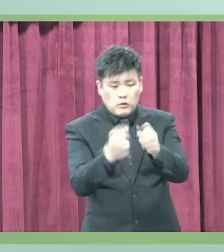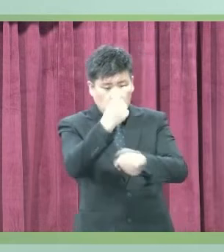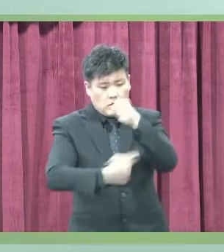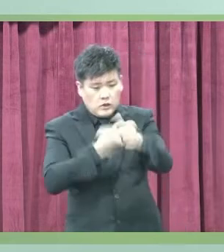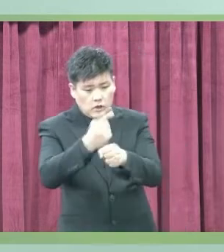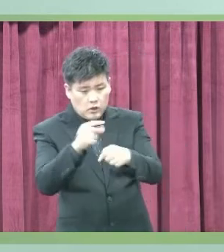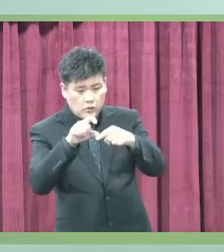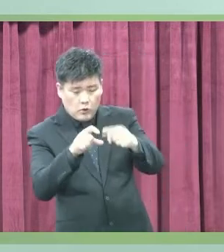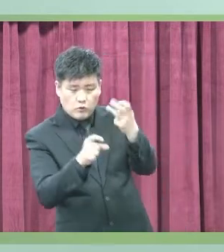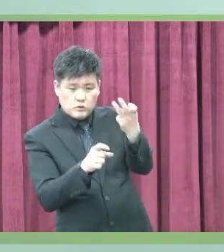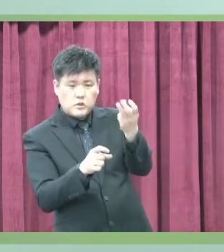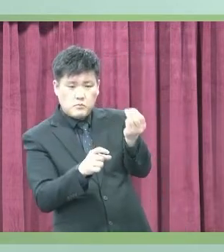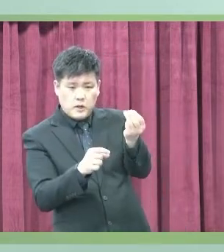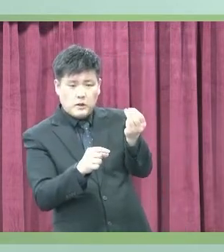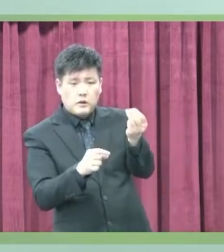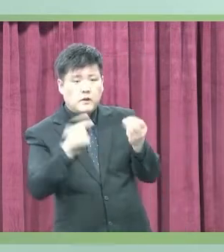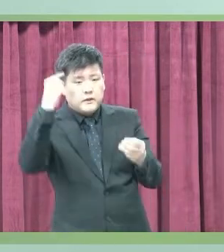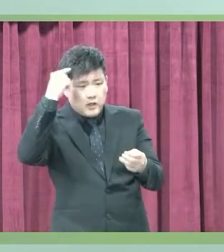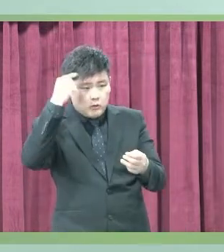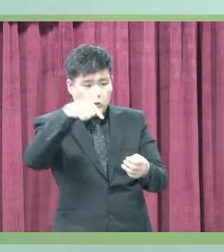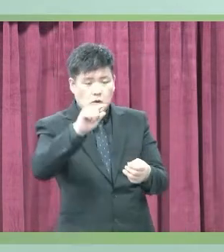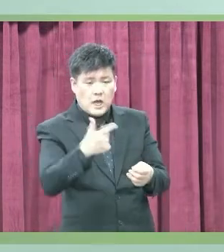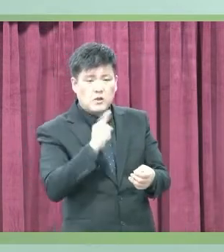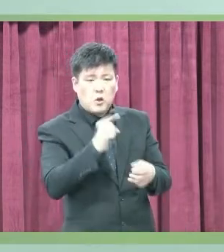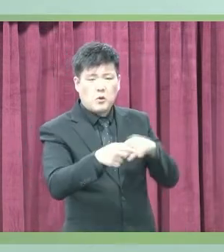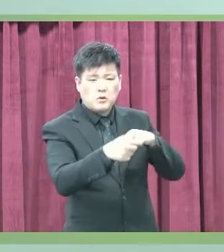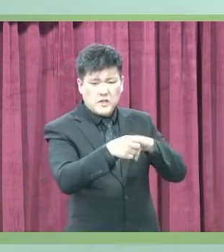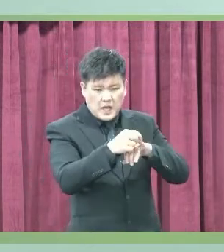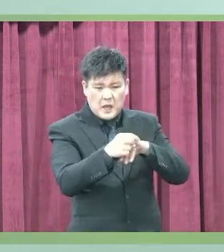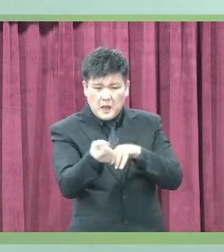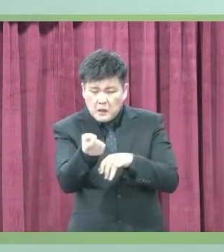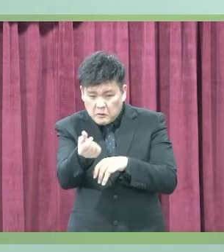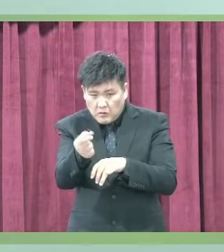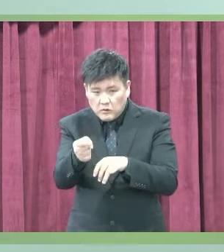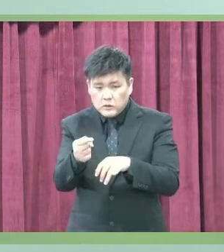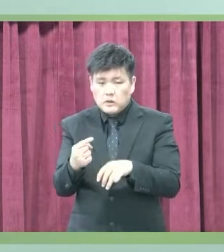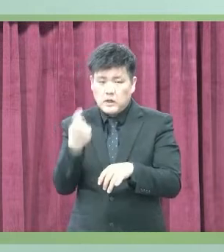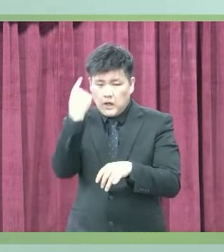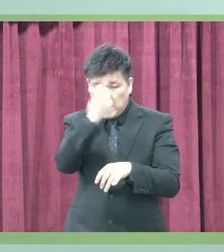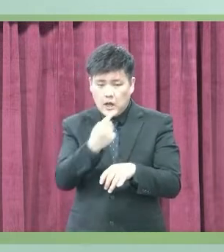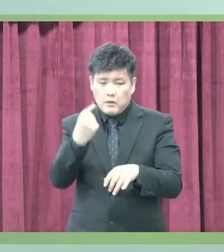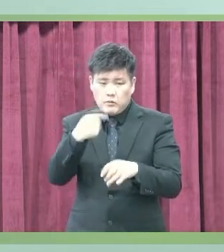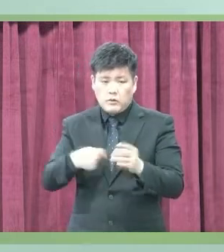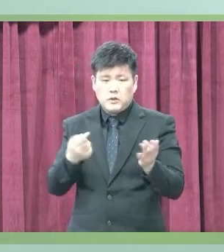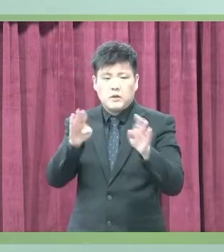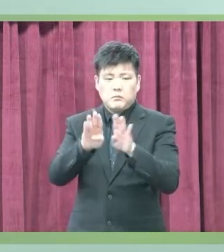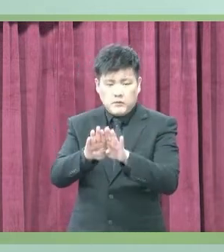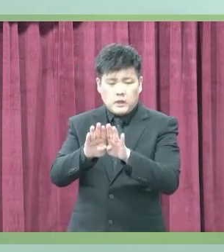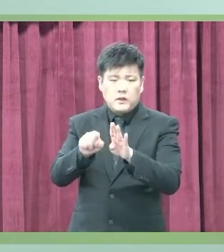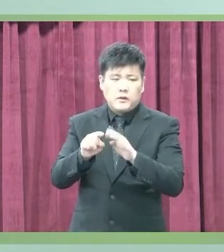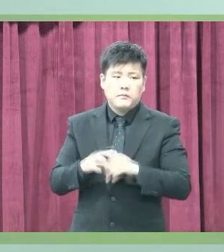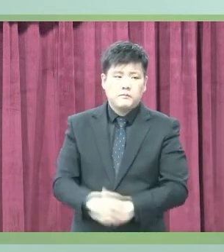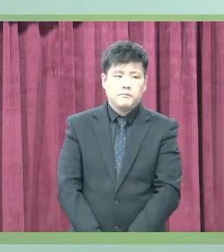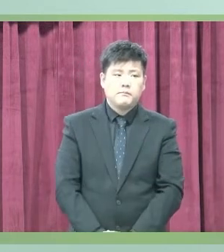높은 장애 유형은 내변병 간 언어장애 순이고 낮은 장애 유형은 안면 정신 자폐성 장애 순입니다.